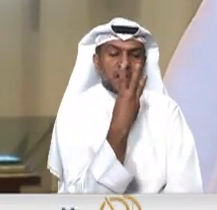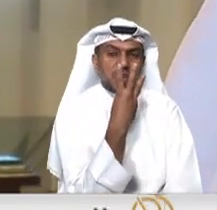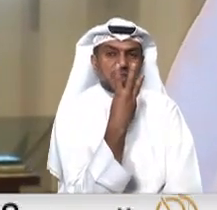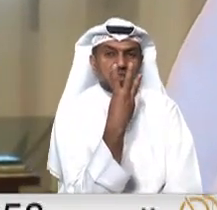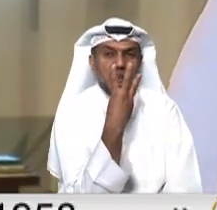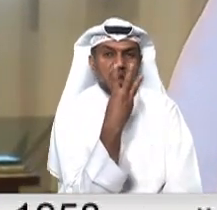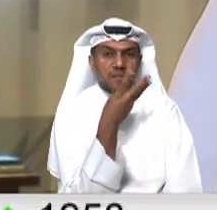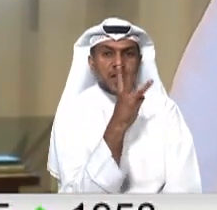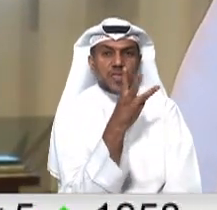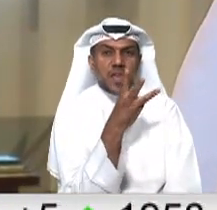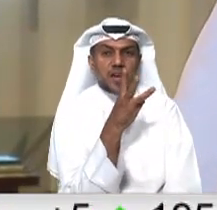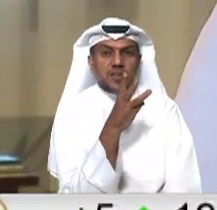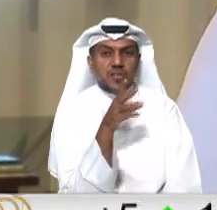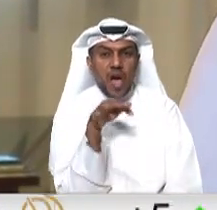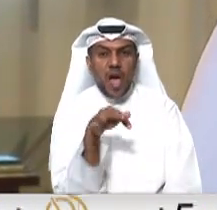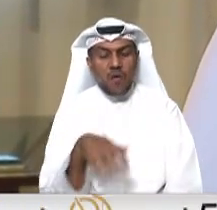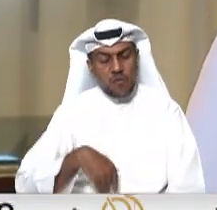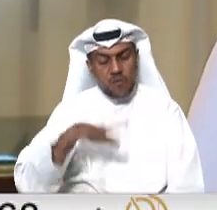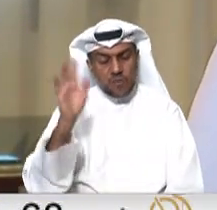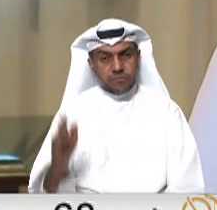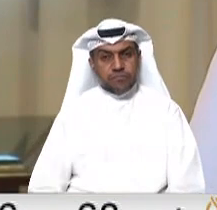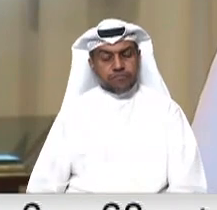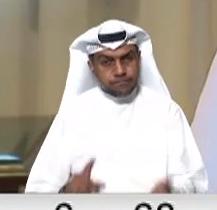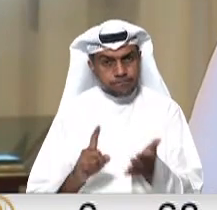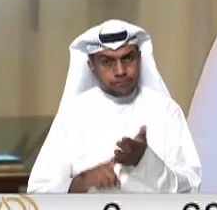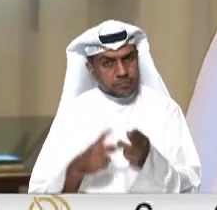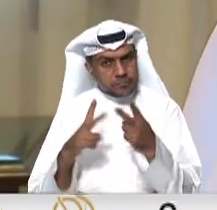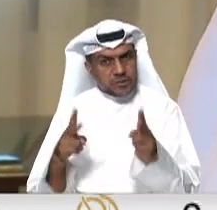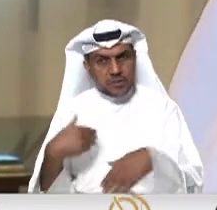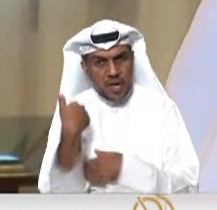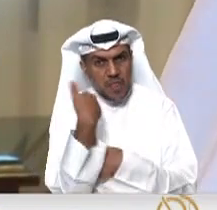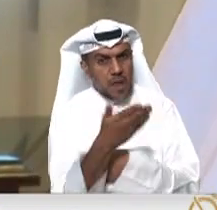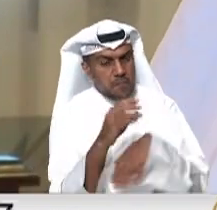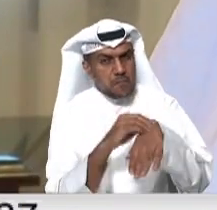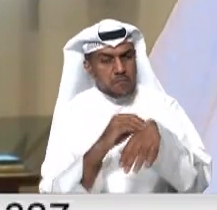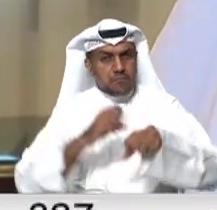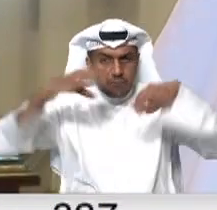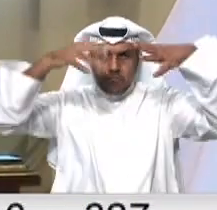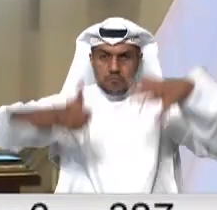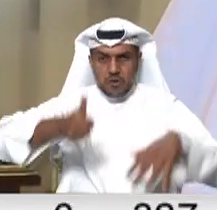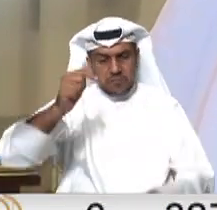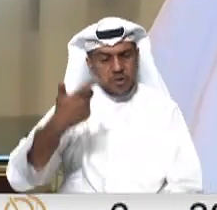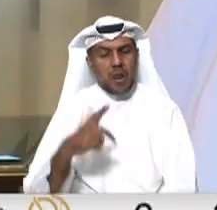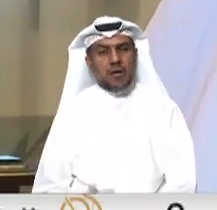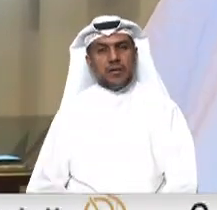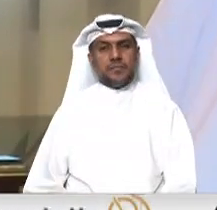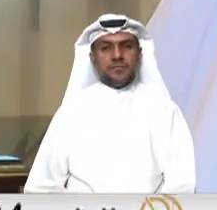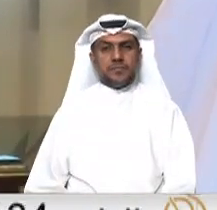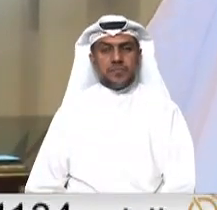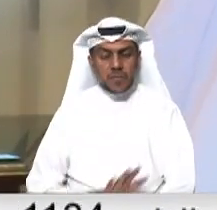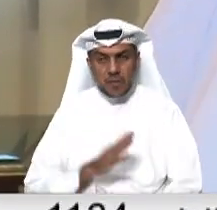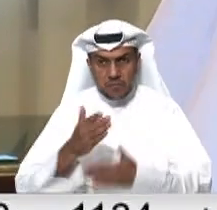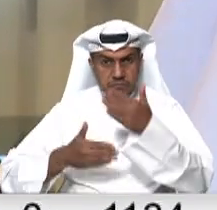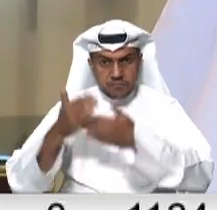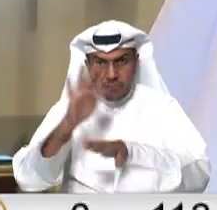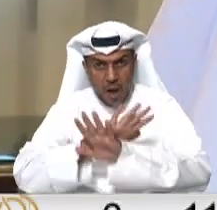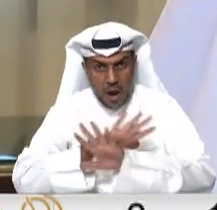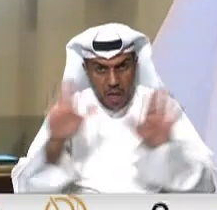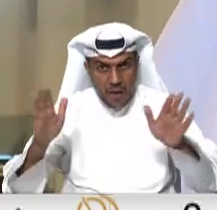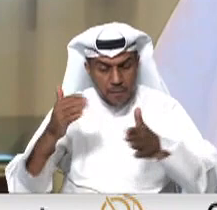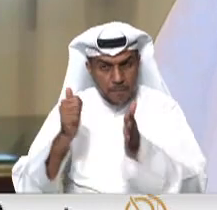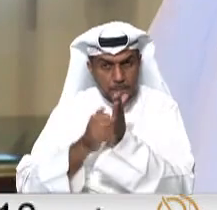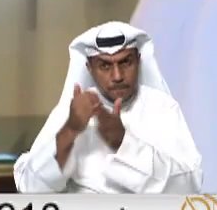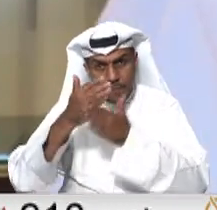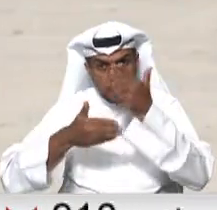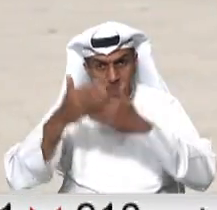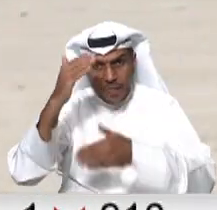13,934 قسيمة الضواحي من 6 إلى 11 بإمكانهم التقدم إذا كان قد أنهى البناء القسيمة